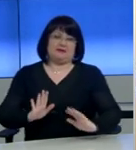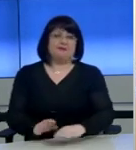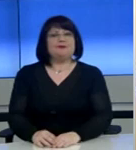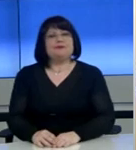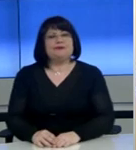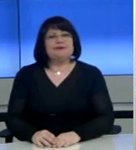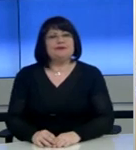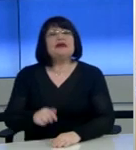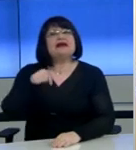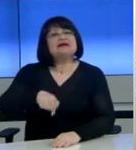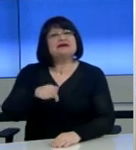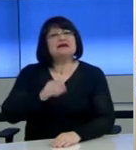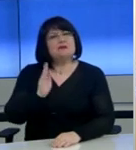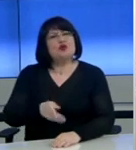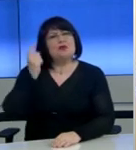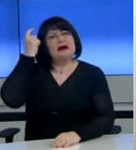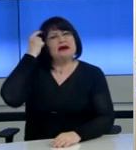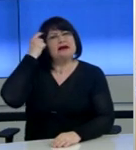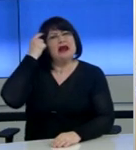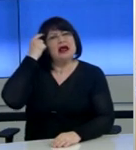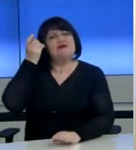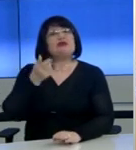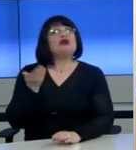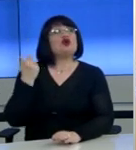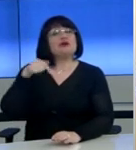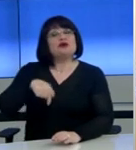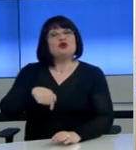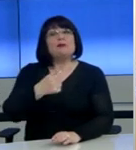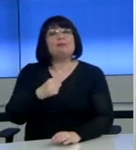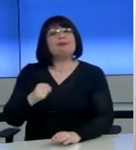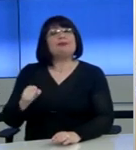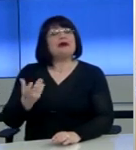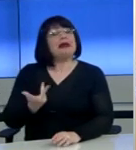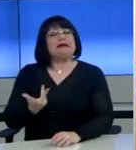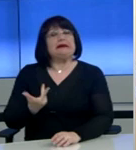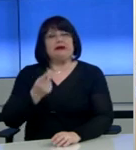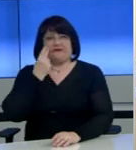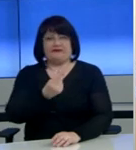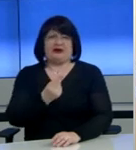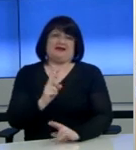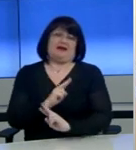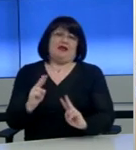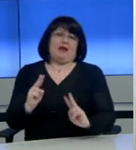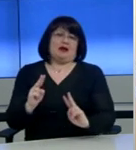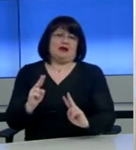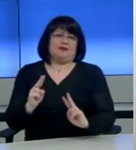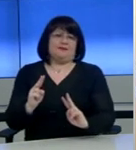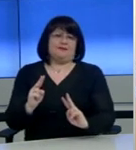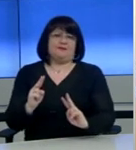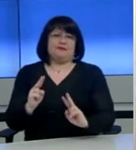Σήμερα όμως νομίζω ότι μπορούμε να καταλάβουμε γιατί απουσίαζε και τότε και τώρα. Είναι προφανές ότι